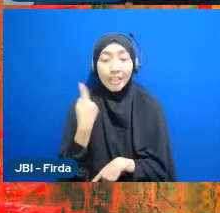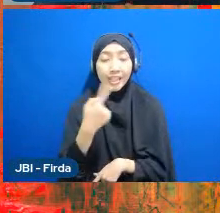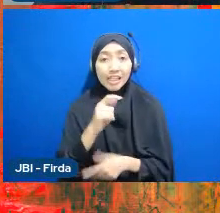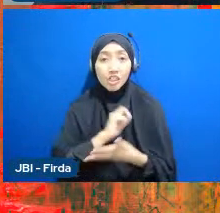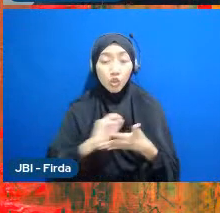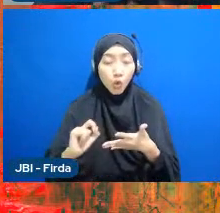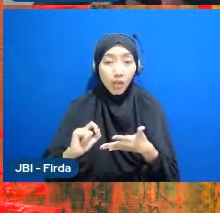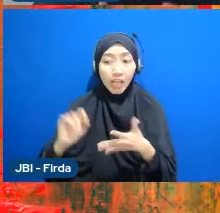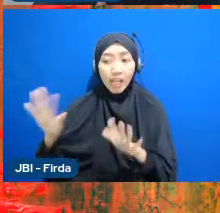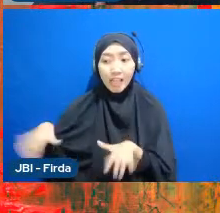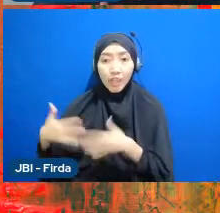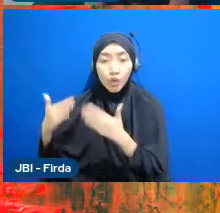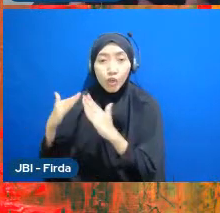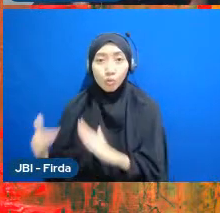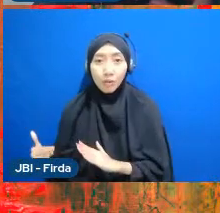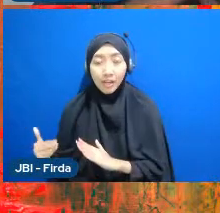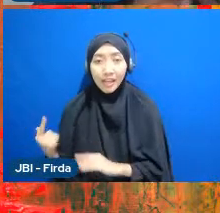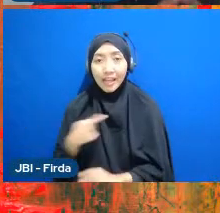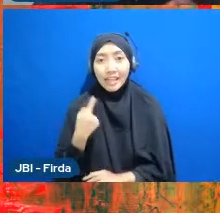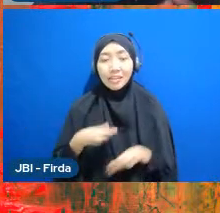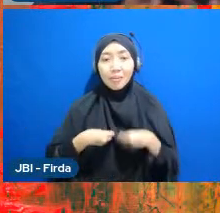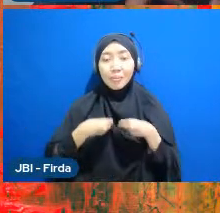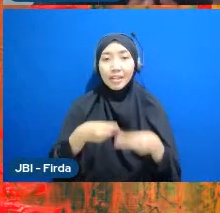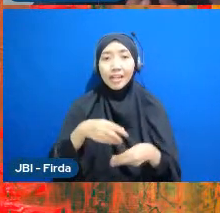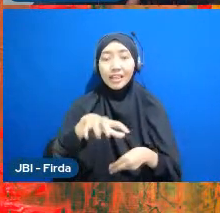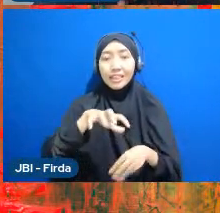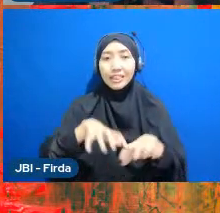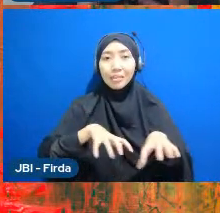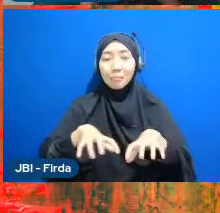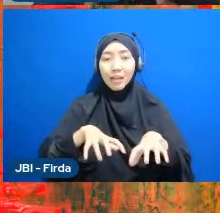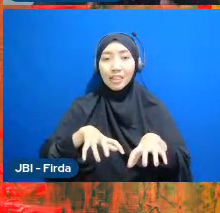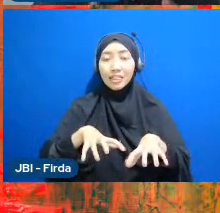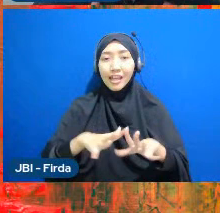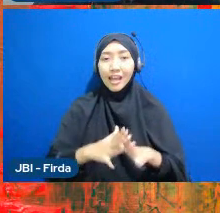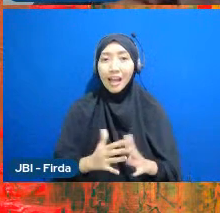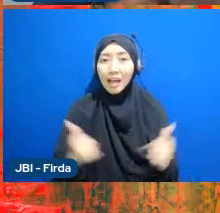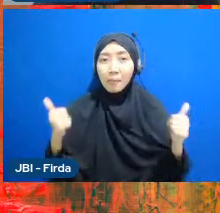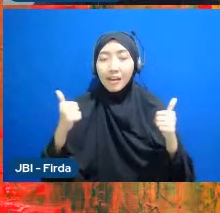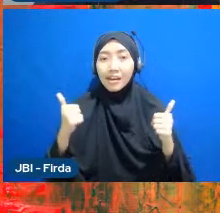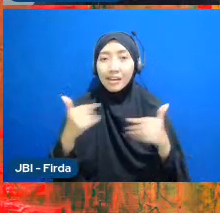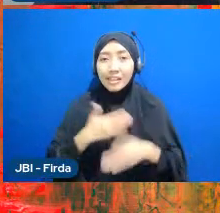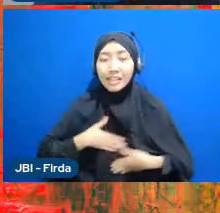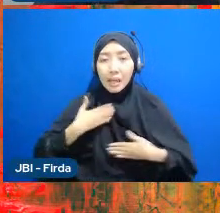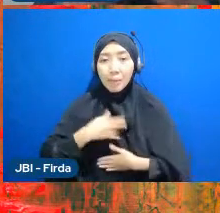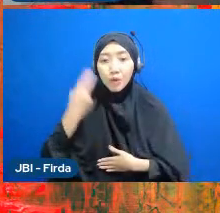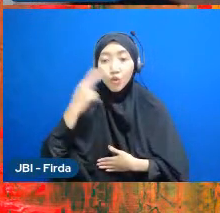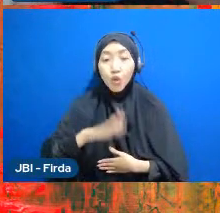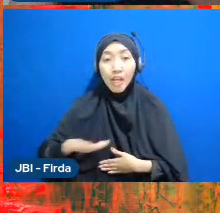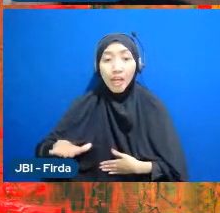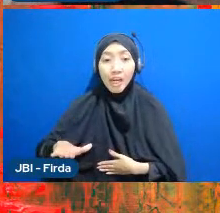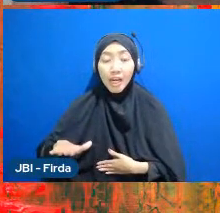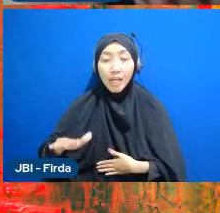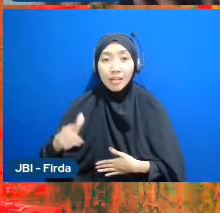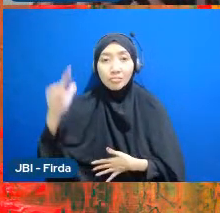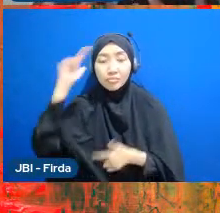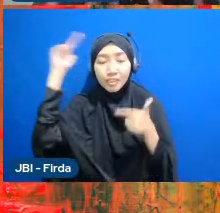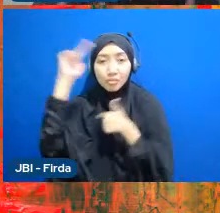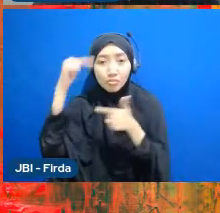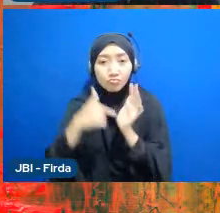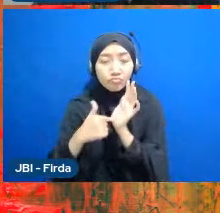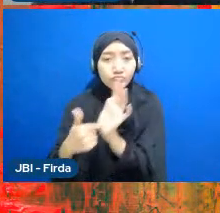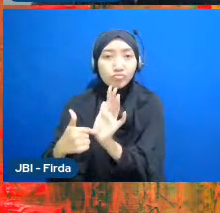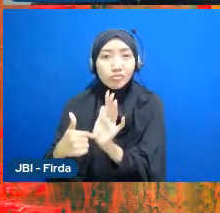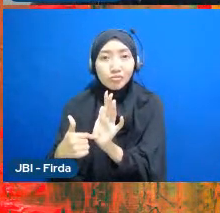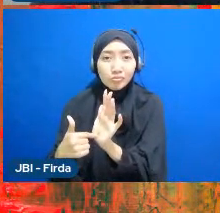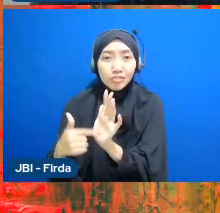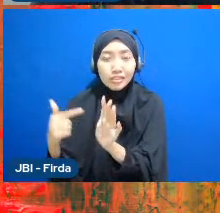di rumah, kita harus memberikan tempat aman dan nyaman seorang anak mengekspresikan emosinya.